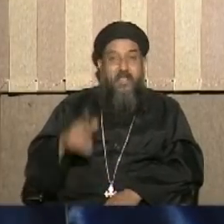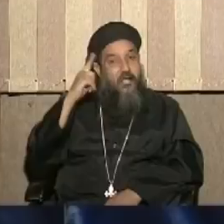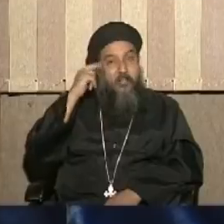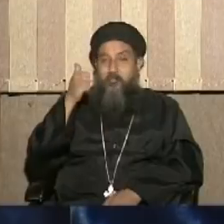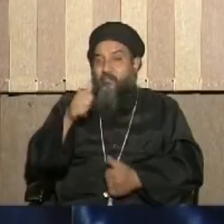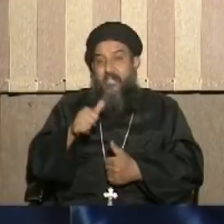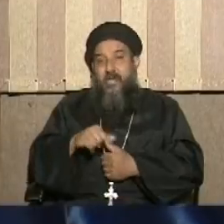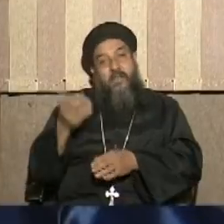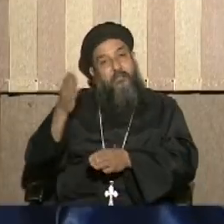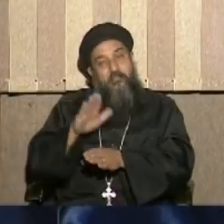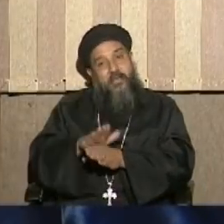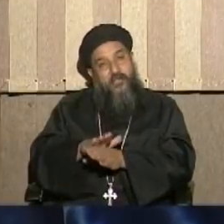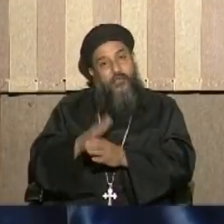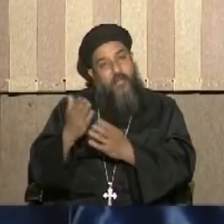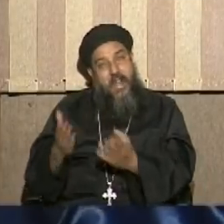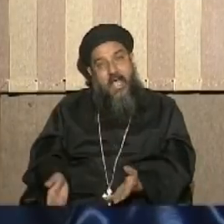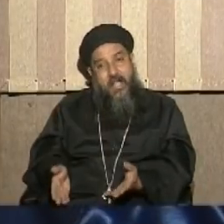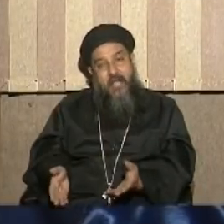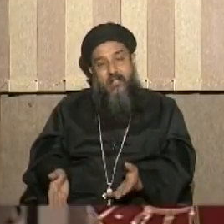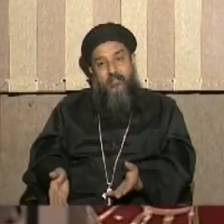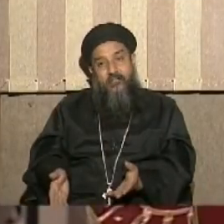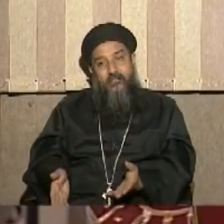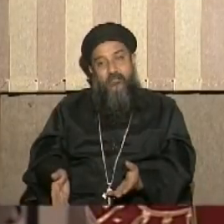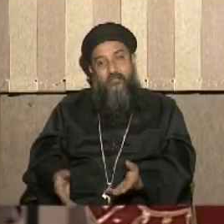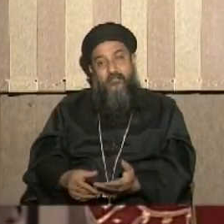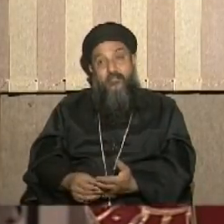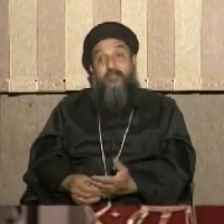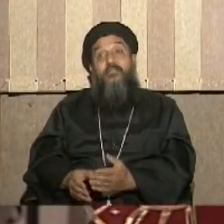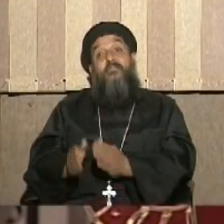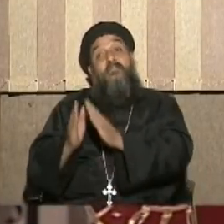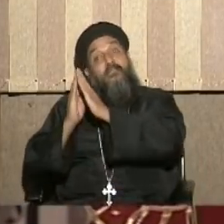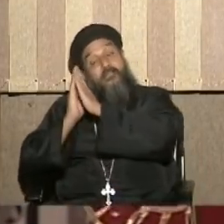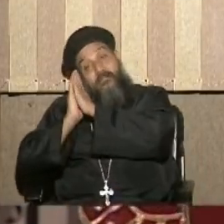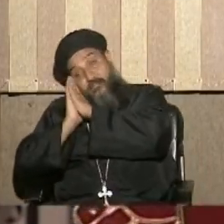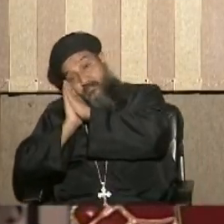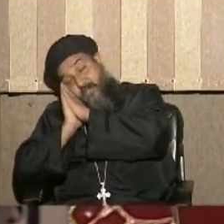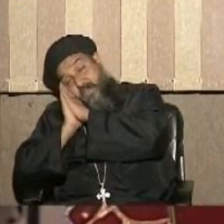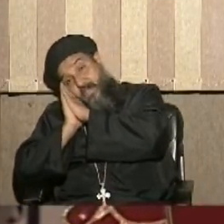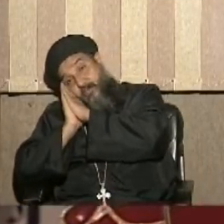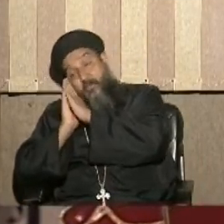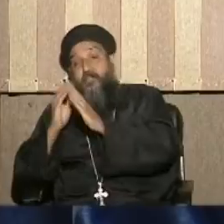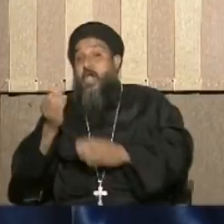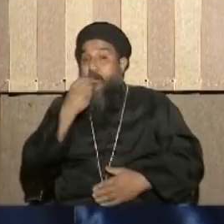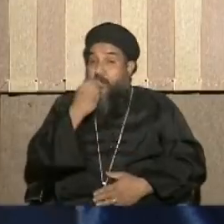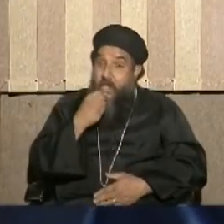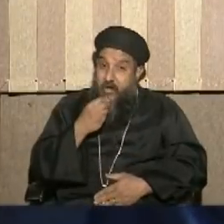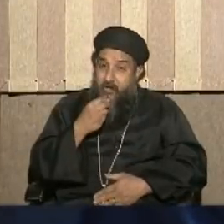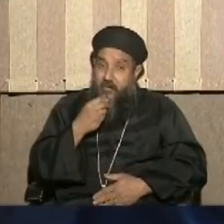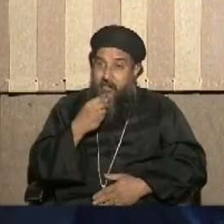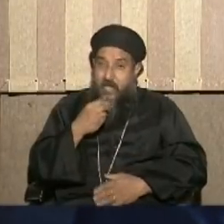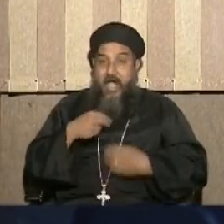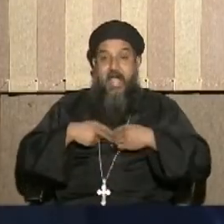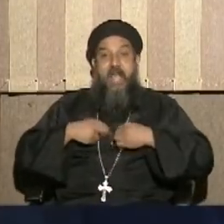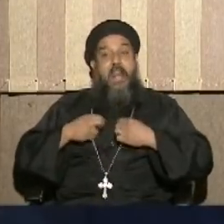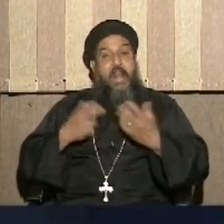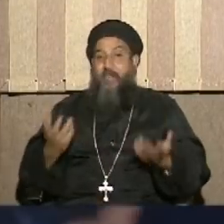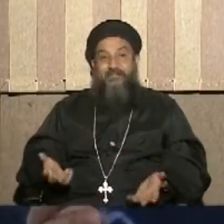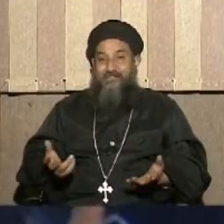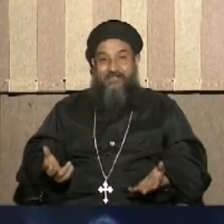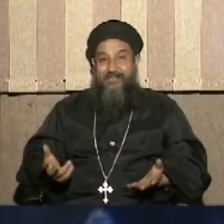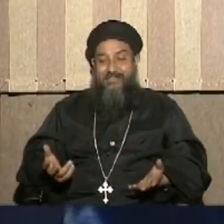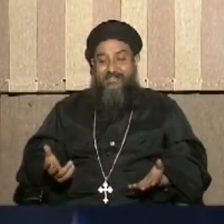فين؟ بياكلوا ايه؟ لابسين ايه؟ لابسين رهبان يا مولاي.